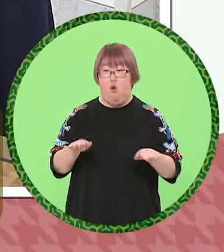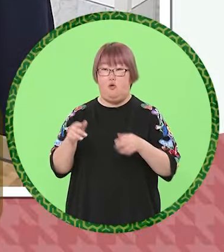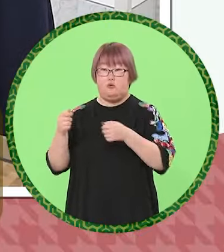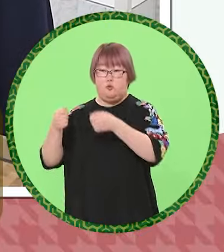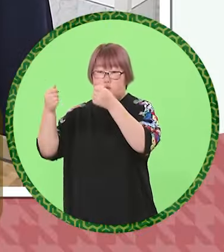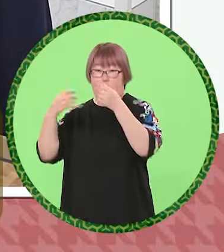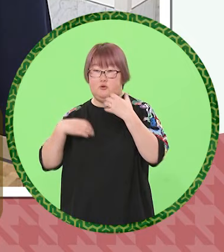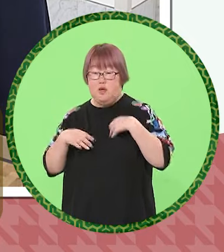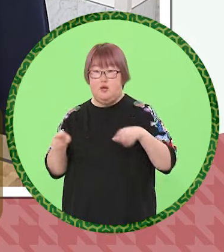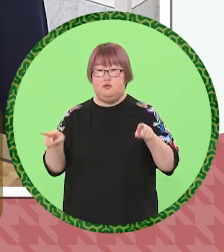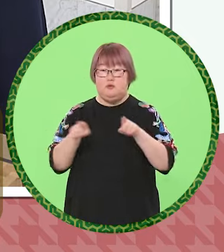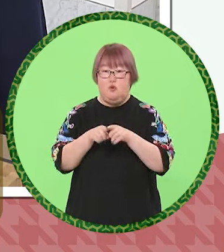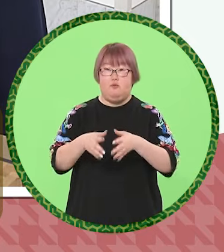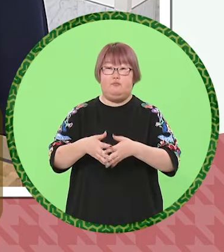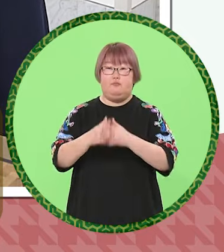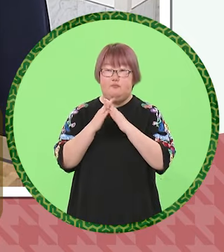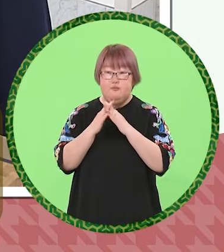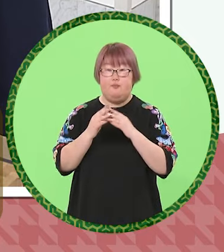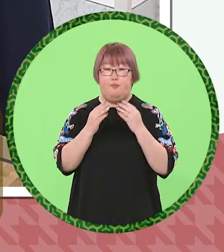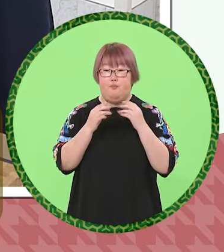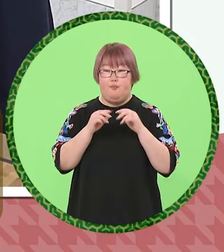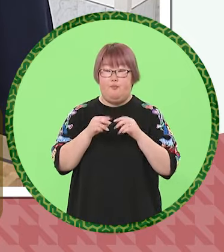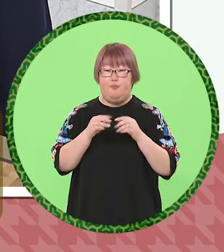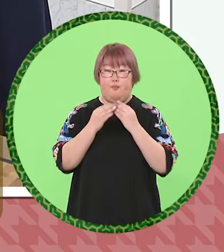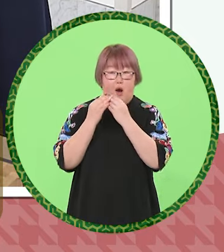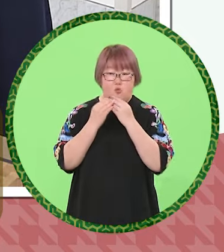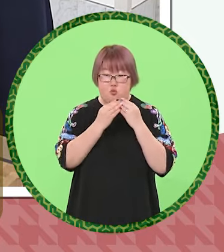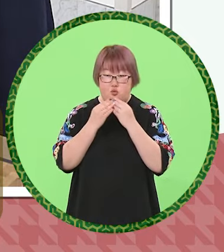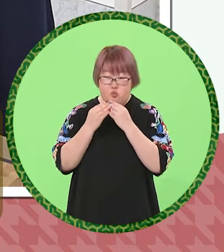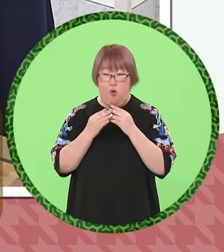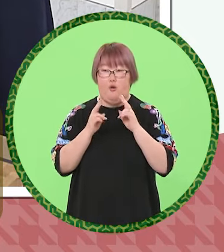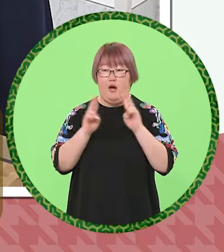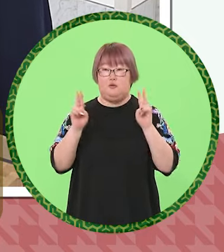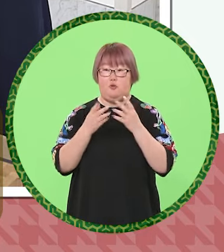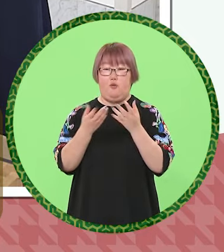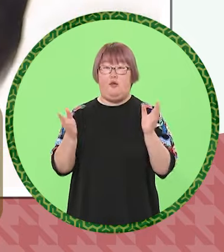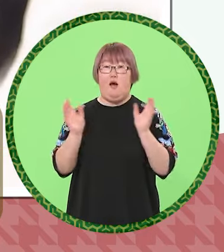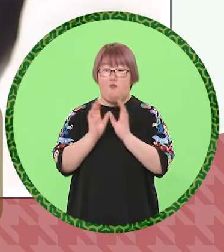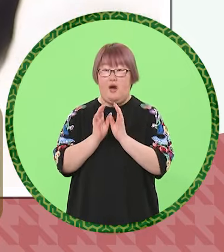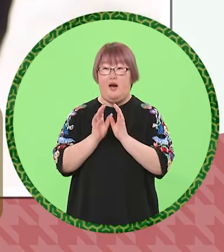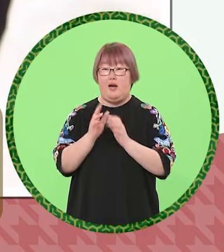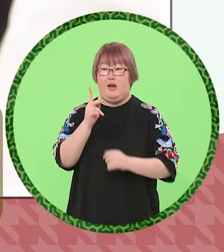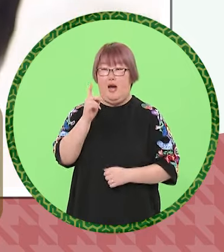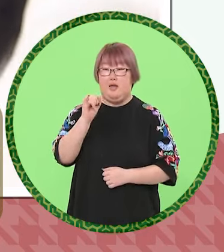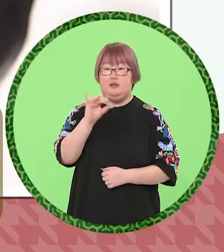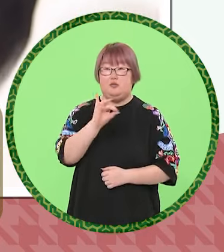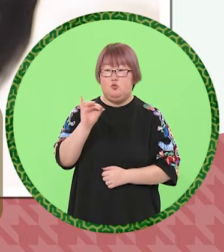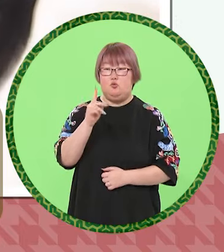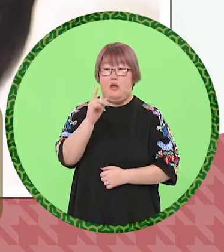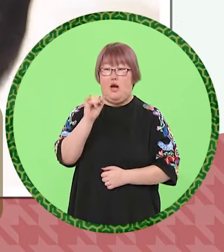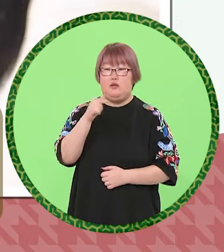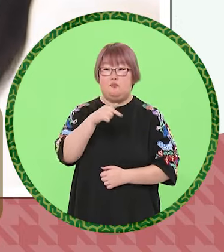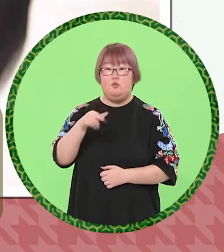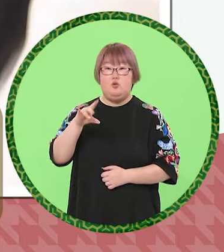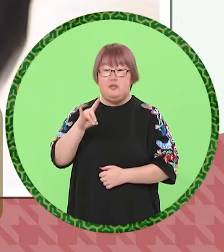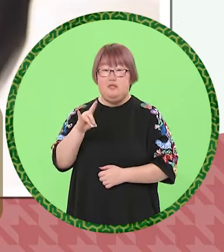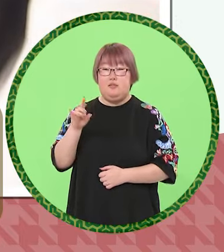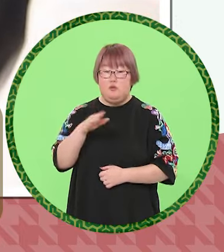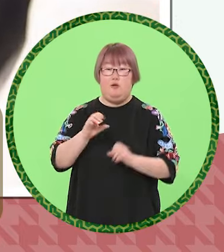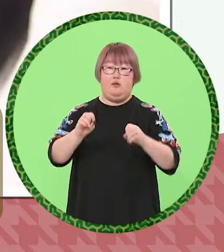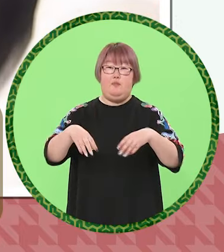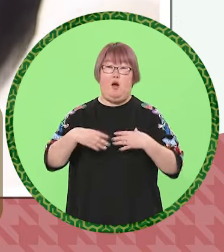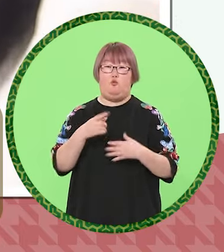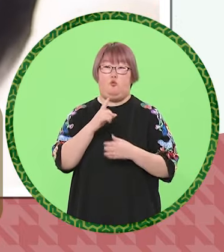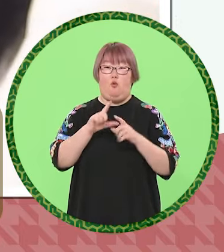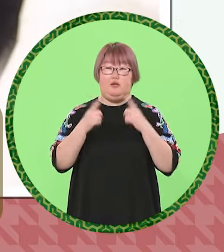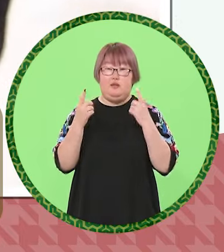千田小学校の児童や卒業生で結成されておる千田パンフルート合唱隊は、被爆樹